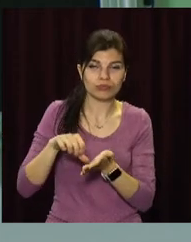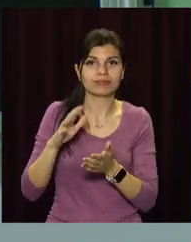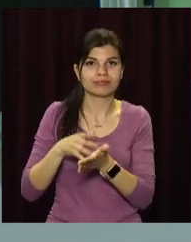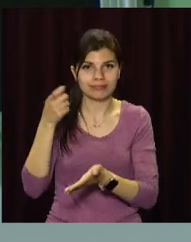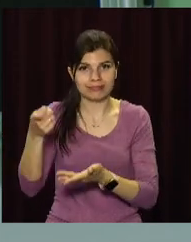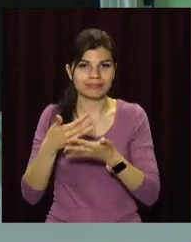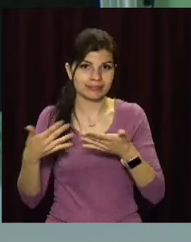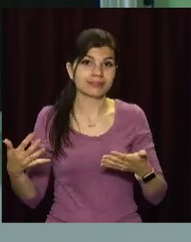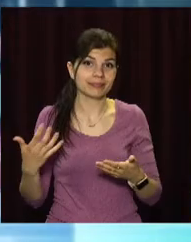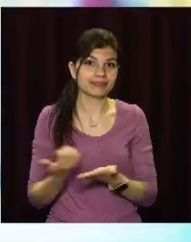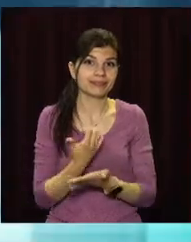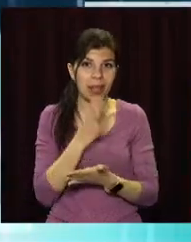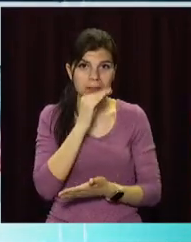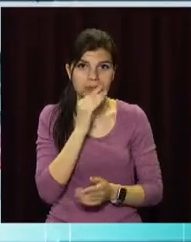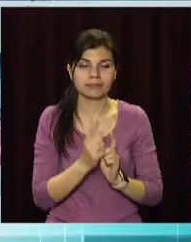телеканал «Відкритий».